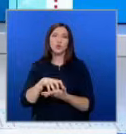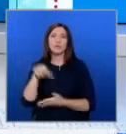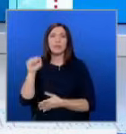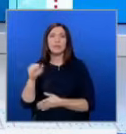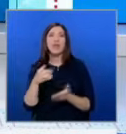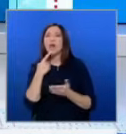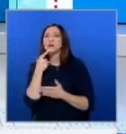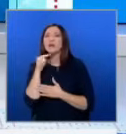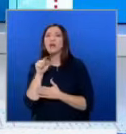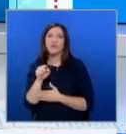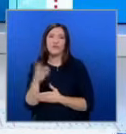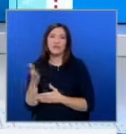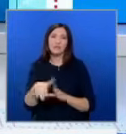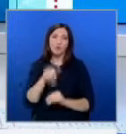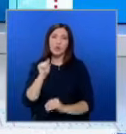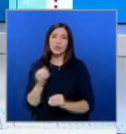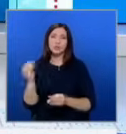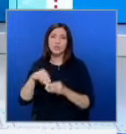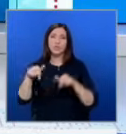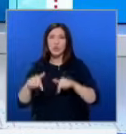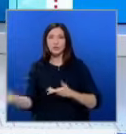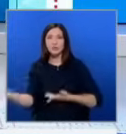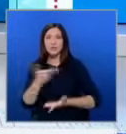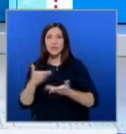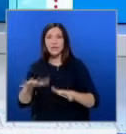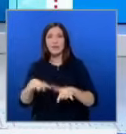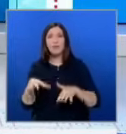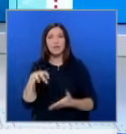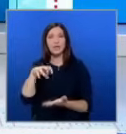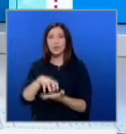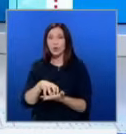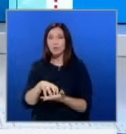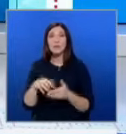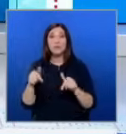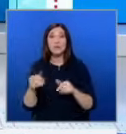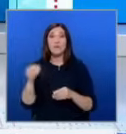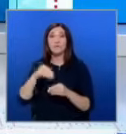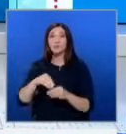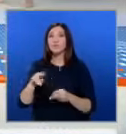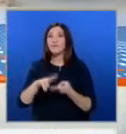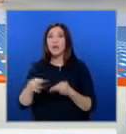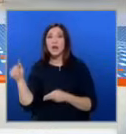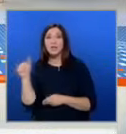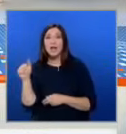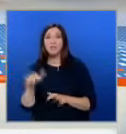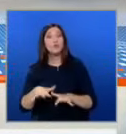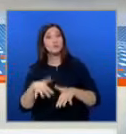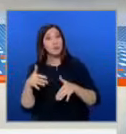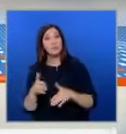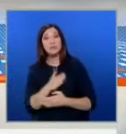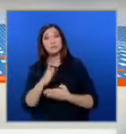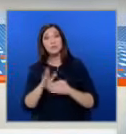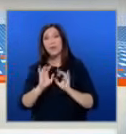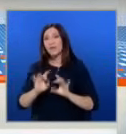партията. Затова те са отказали участие в днешното заседание на парламентарната група. Сега ще включим Вера Александрова от парламента